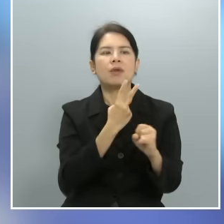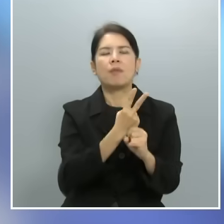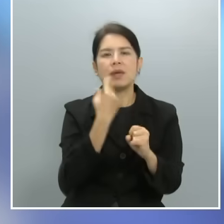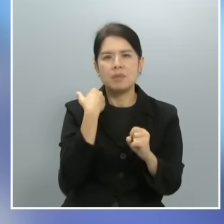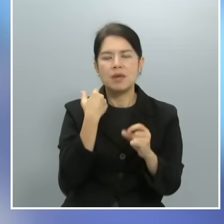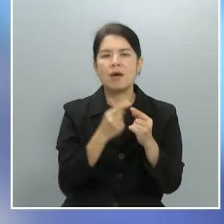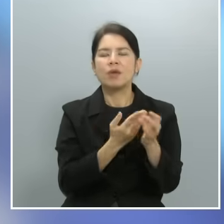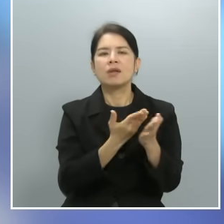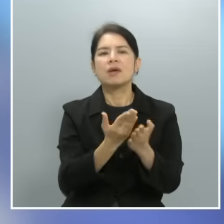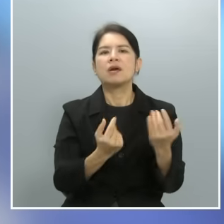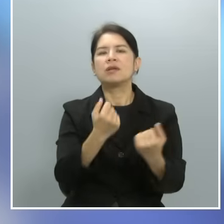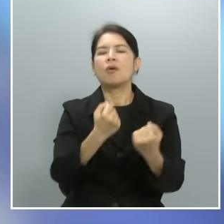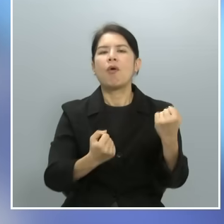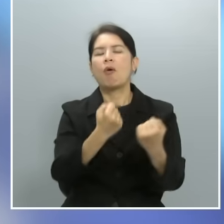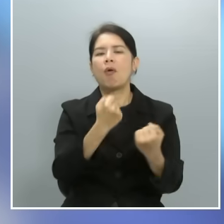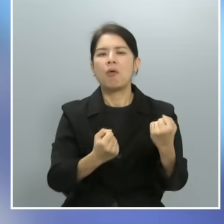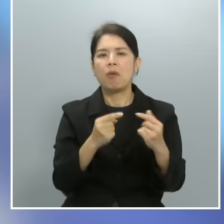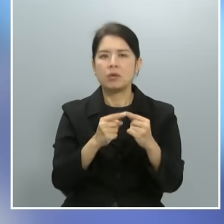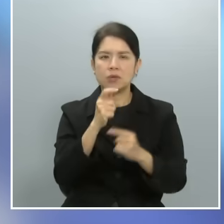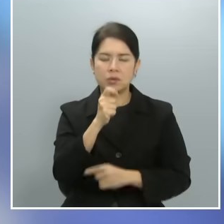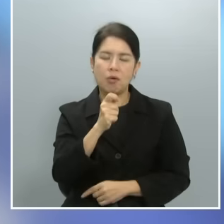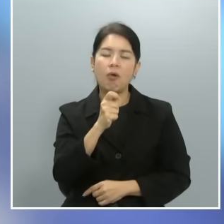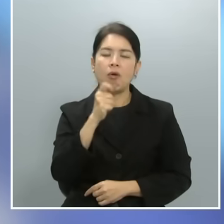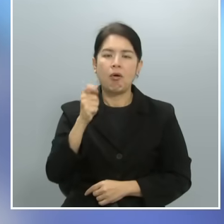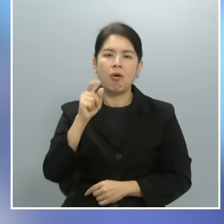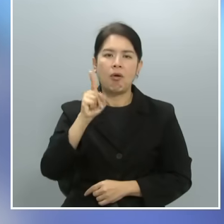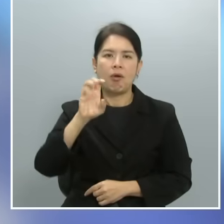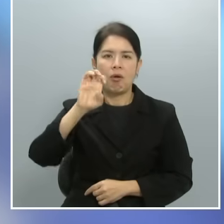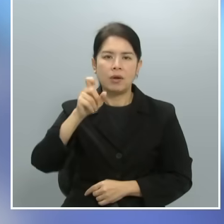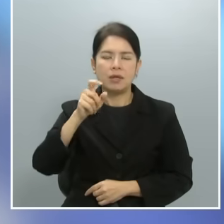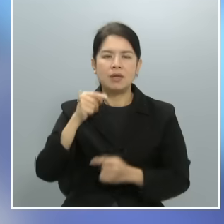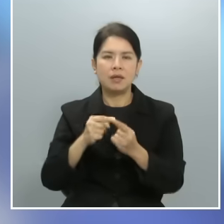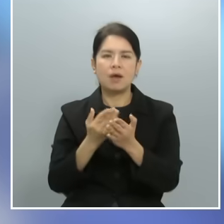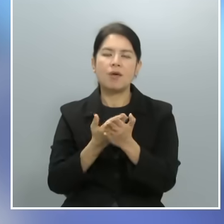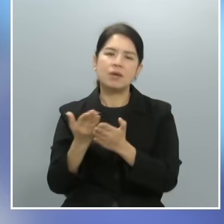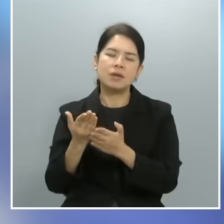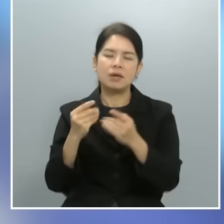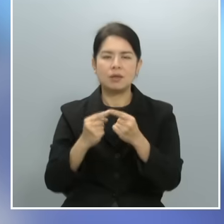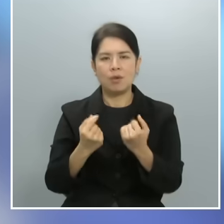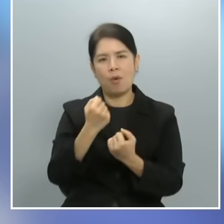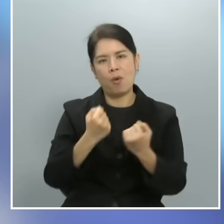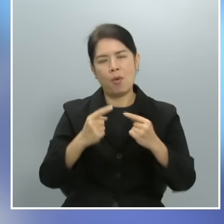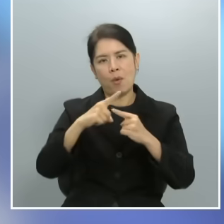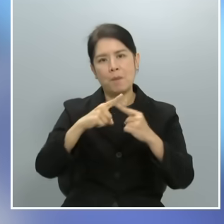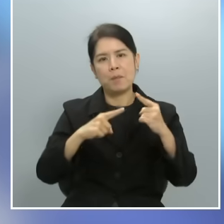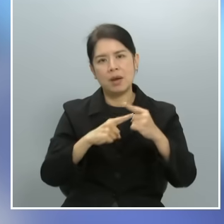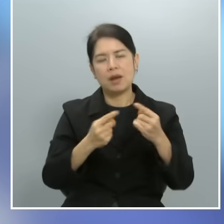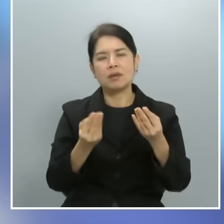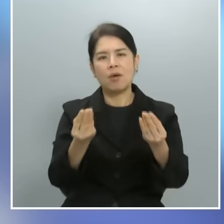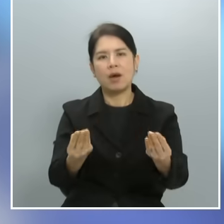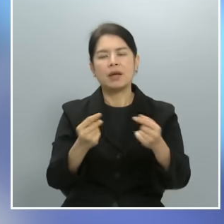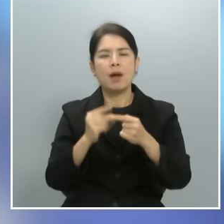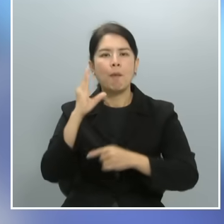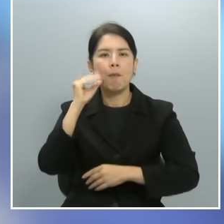Audi TT Sport แล้วหลังจากนั้นซื้อ Benz C Class ครับให้กับพ่อฝ่ายหญิงเพราะเห็น